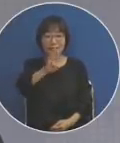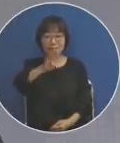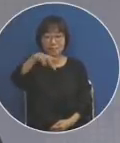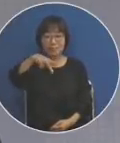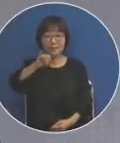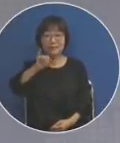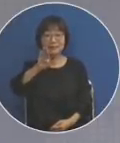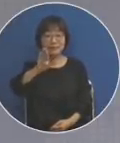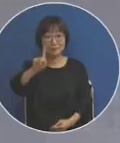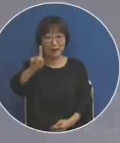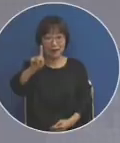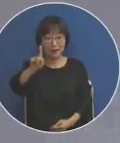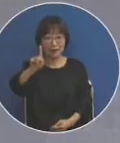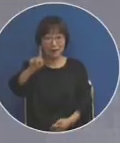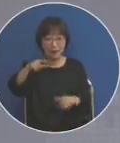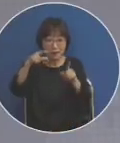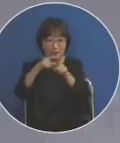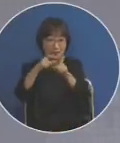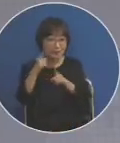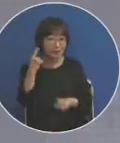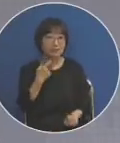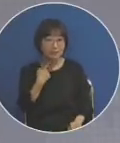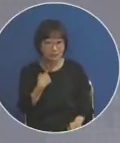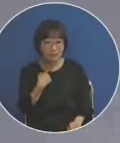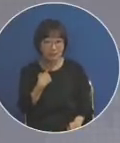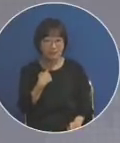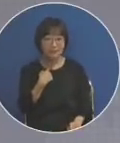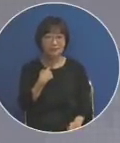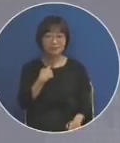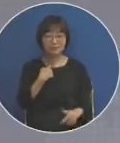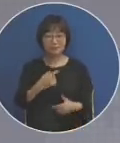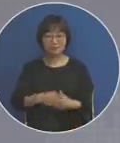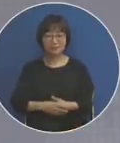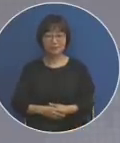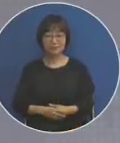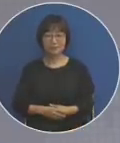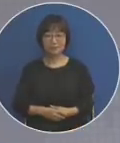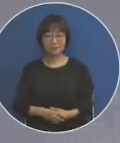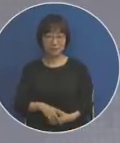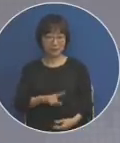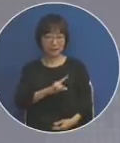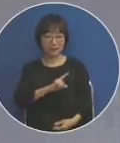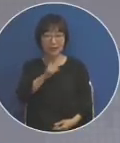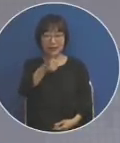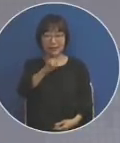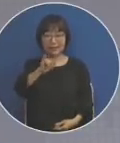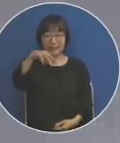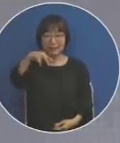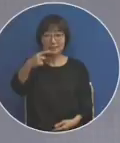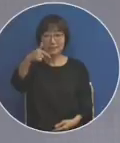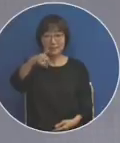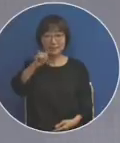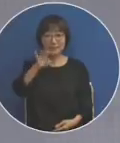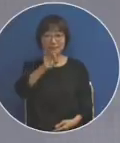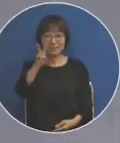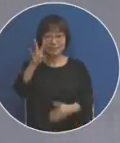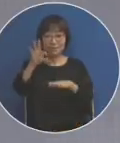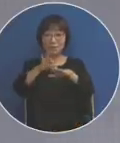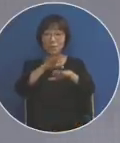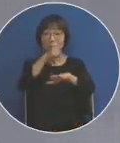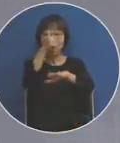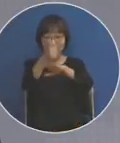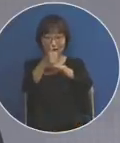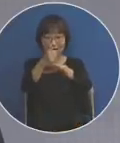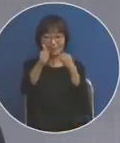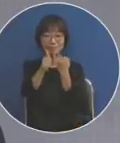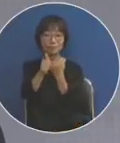Hephzibah. 헵시바라는 단어 들어보셨습니까? Have you heard of that word? 히스기야 왕의 부인 이름이기도 합니다. It's also the